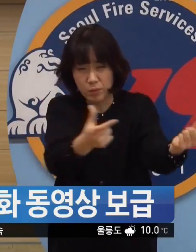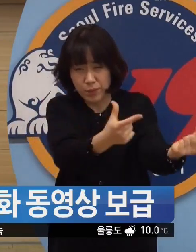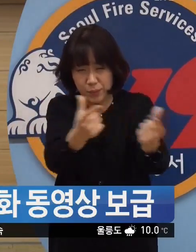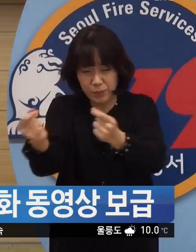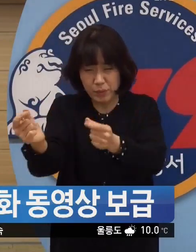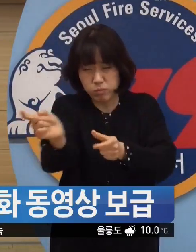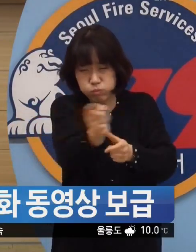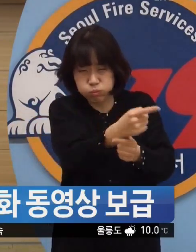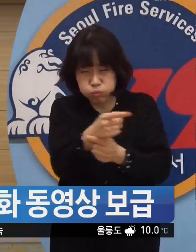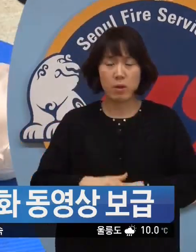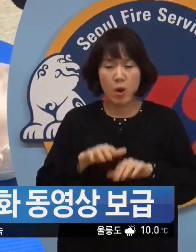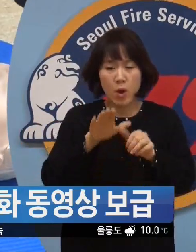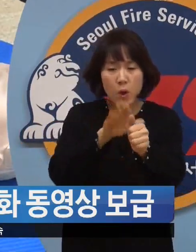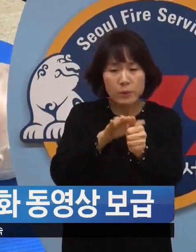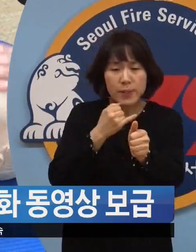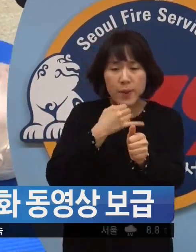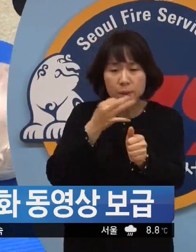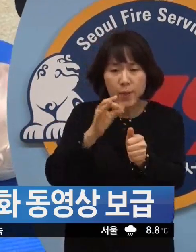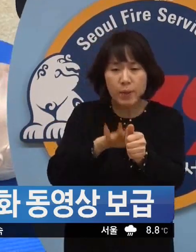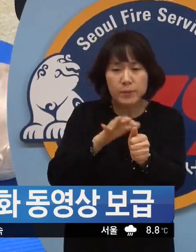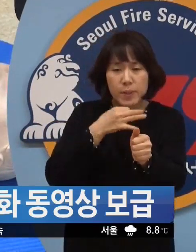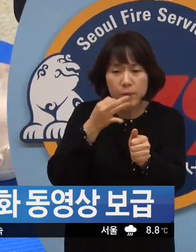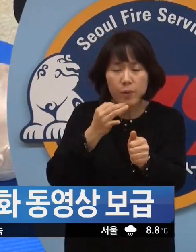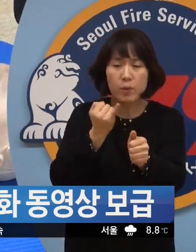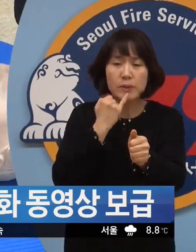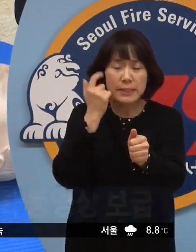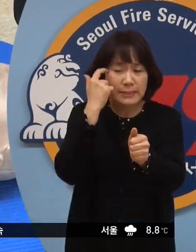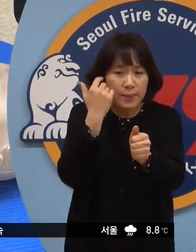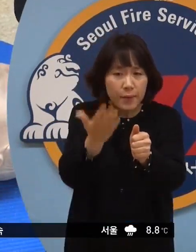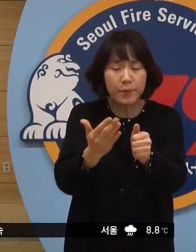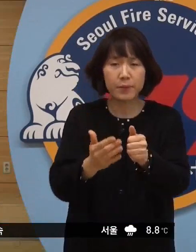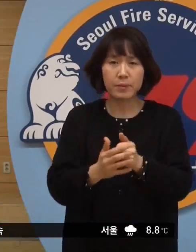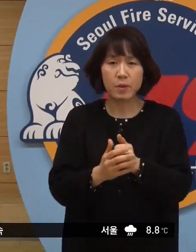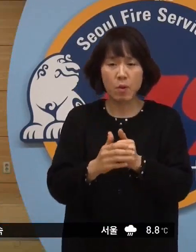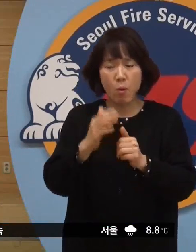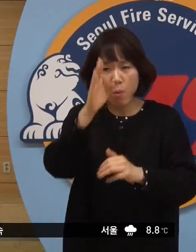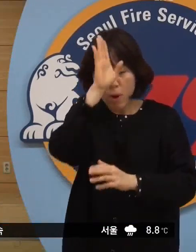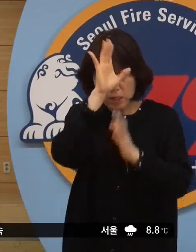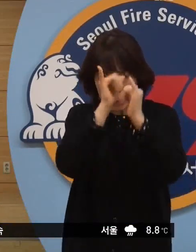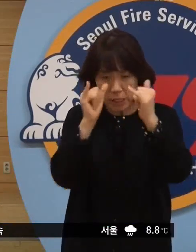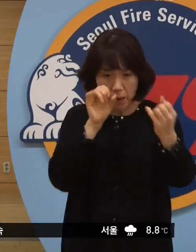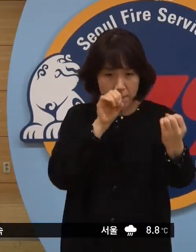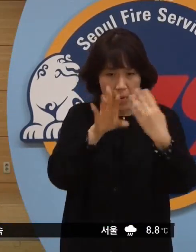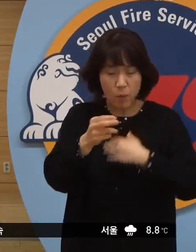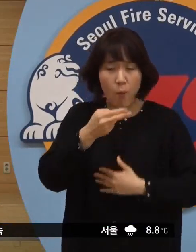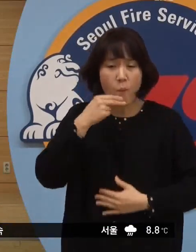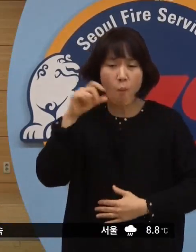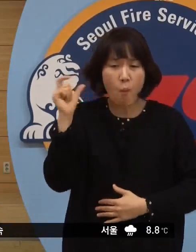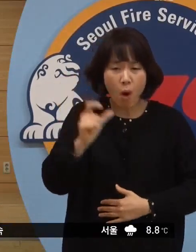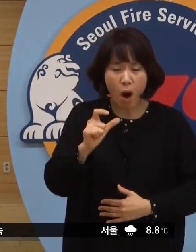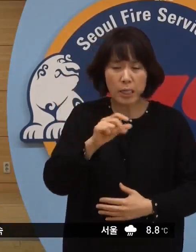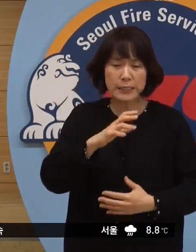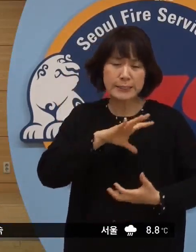한국 청각장애인협회나 구청 등 공공기관 홈페이지 또 지하철 전광판에서도 볼 수 있습니다.